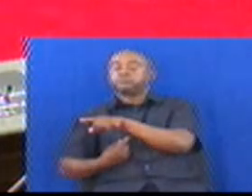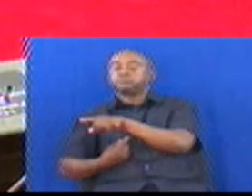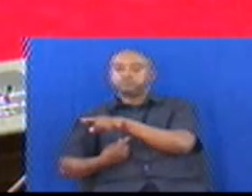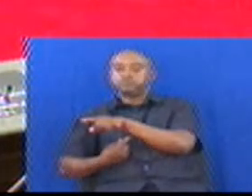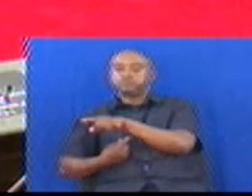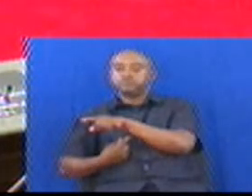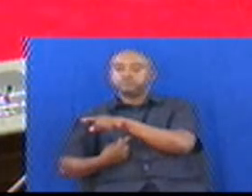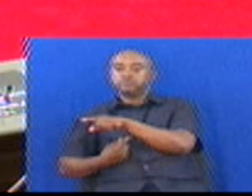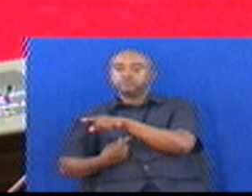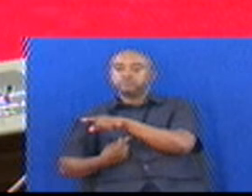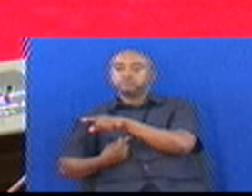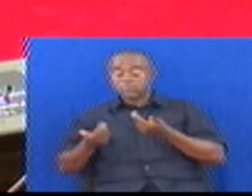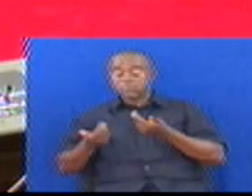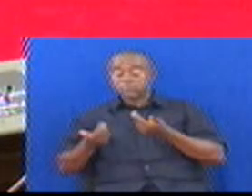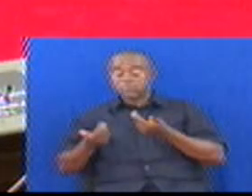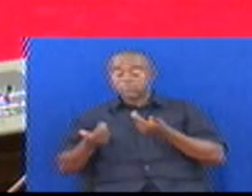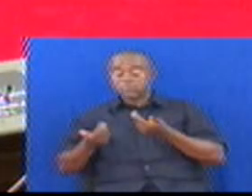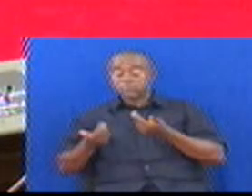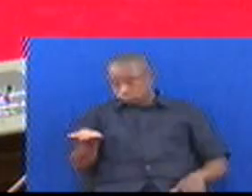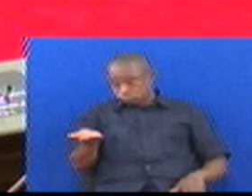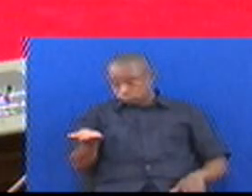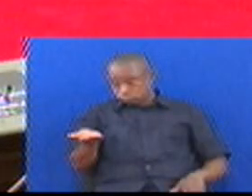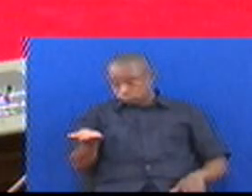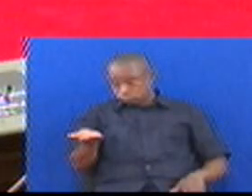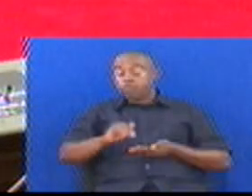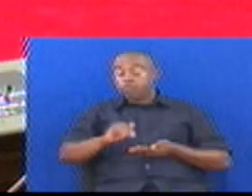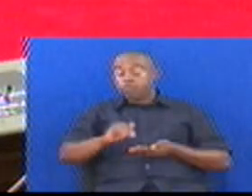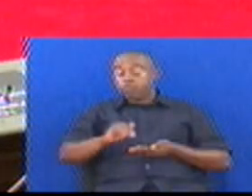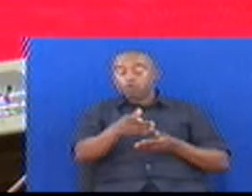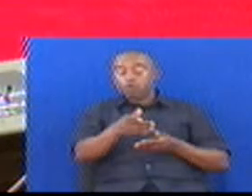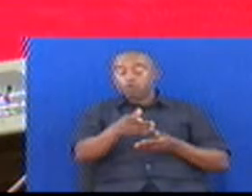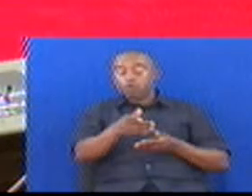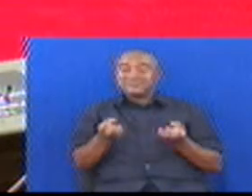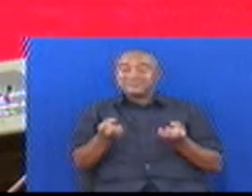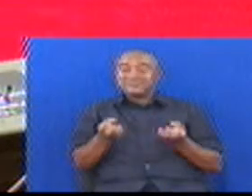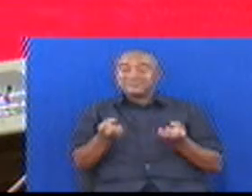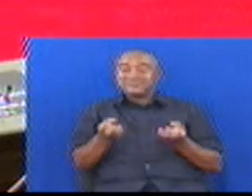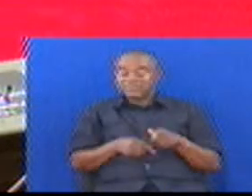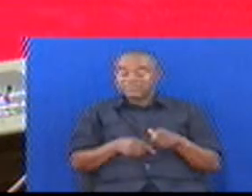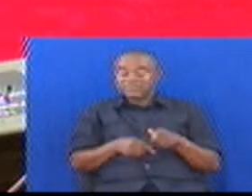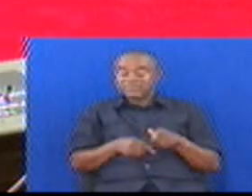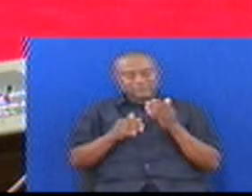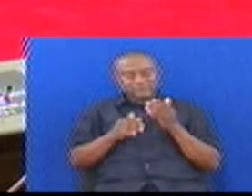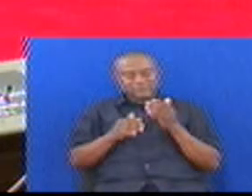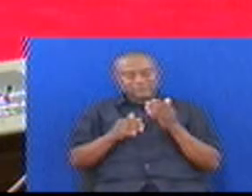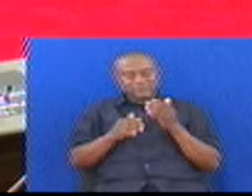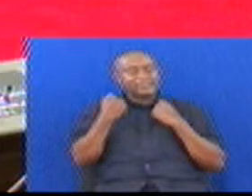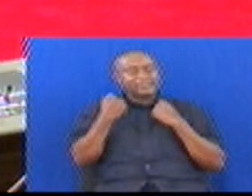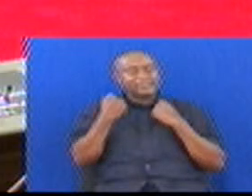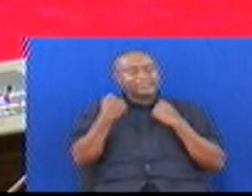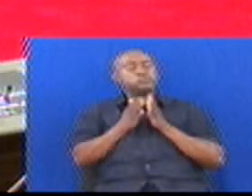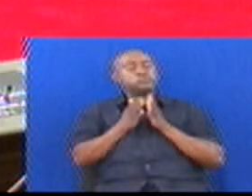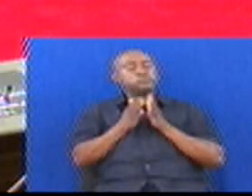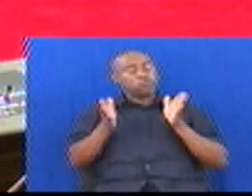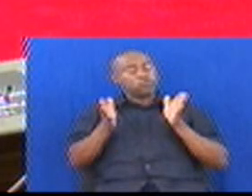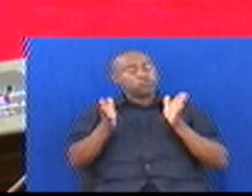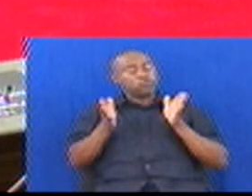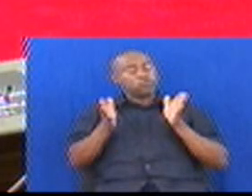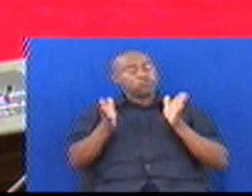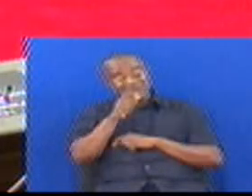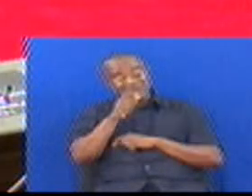416,927. Mheshimiwa Spika, kupungua kwa umaskini kumetokana na juhudi kubwa zilizofanywa na wananchi na serikali